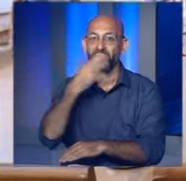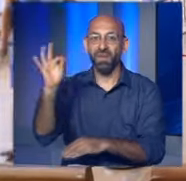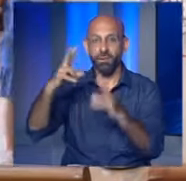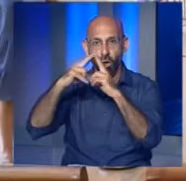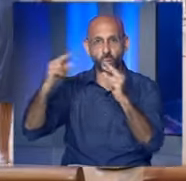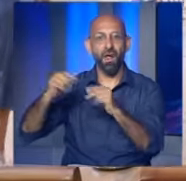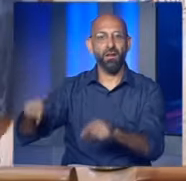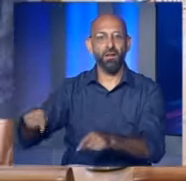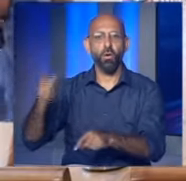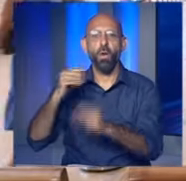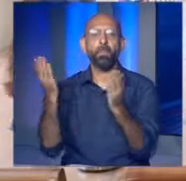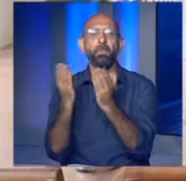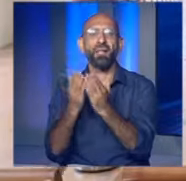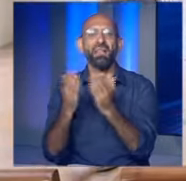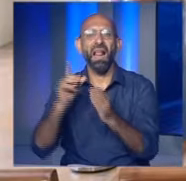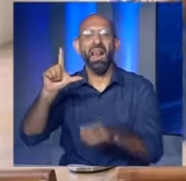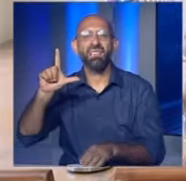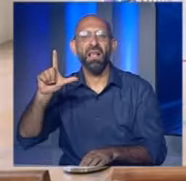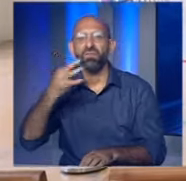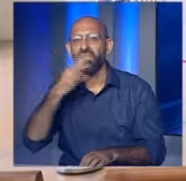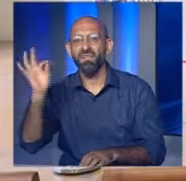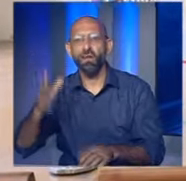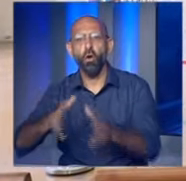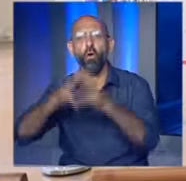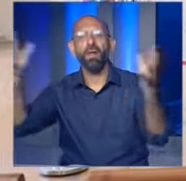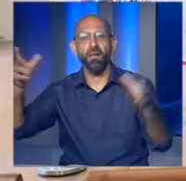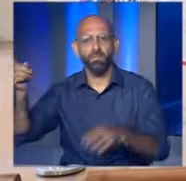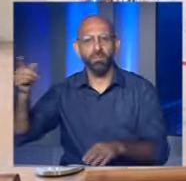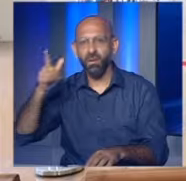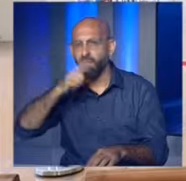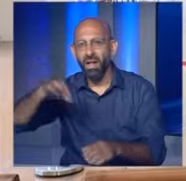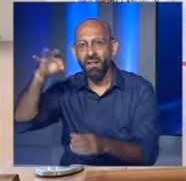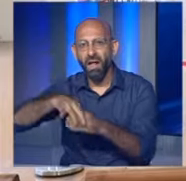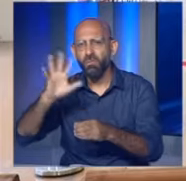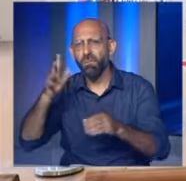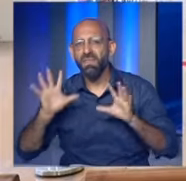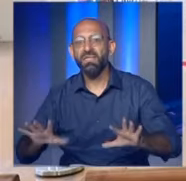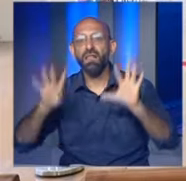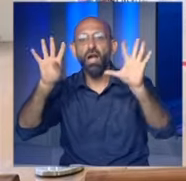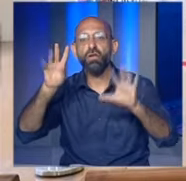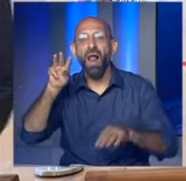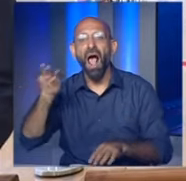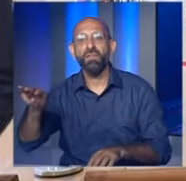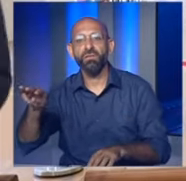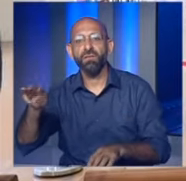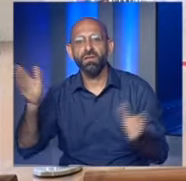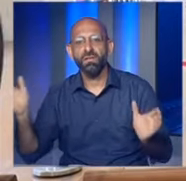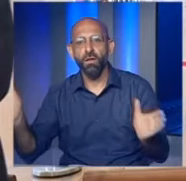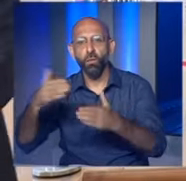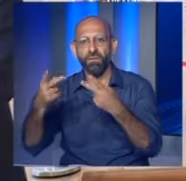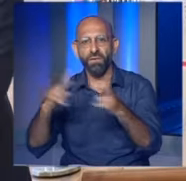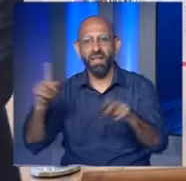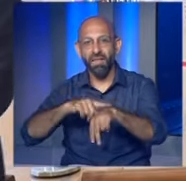في مقر السفاره الفرنسيه في بيروت ومدرسه ليسيه الفرنسيه الكبرى حيث ينتخب حوالي 19000 ناخب صناديق